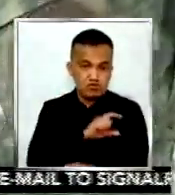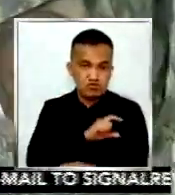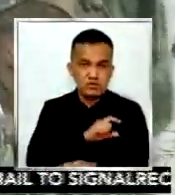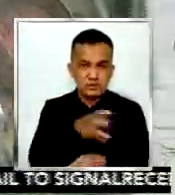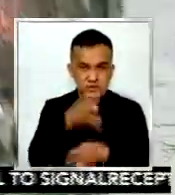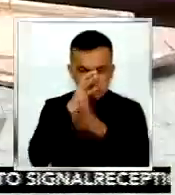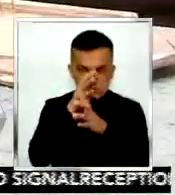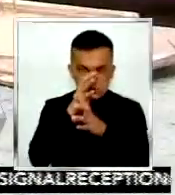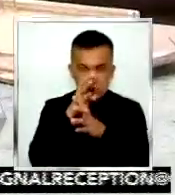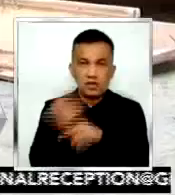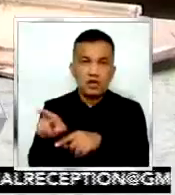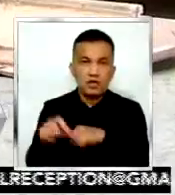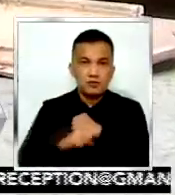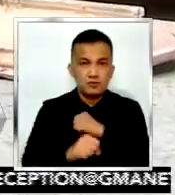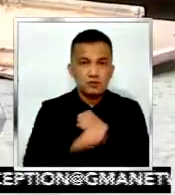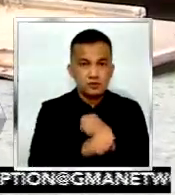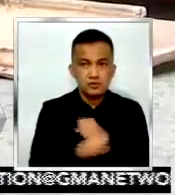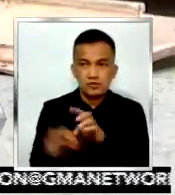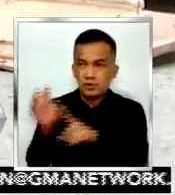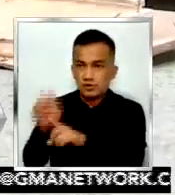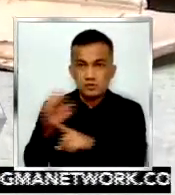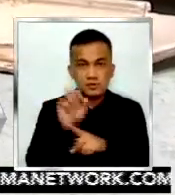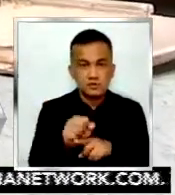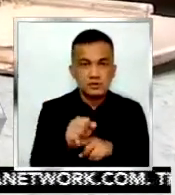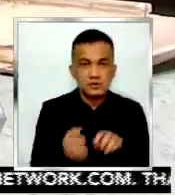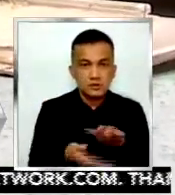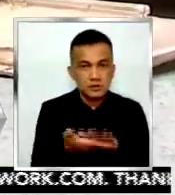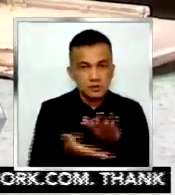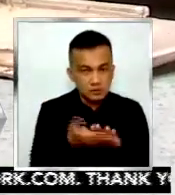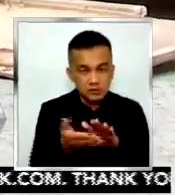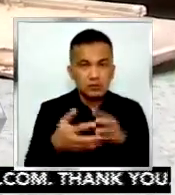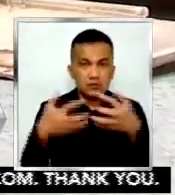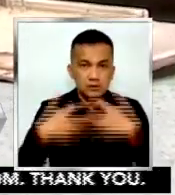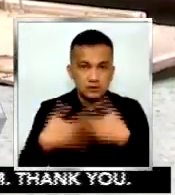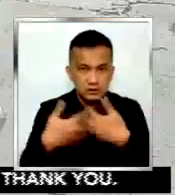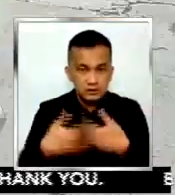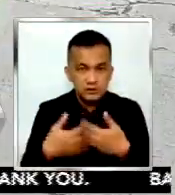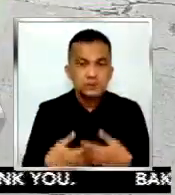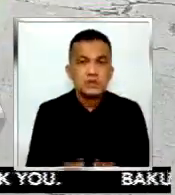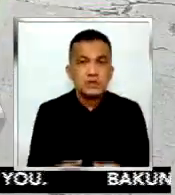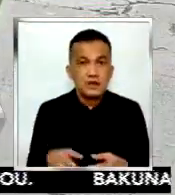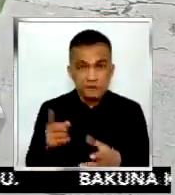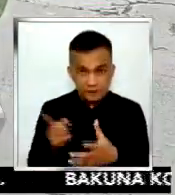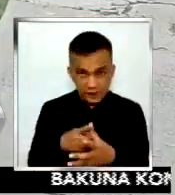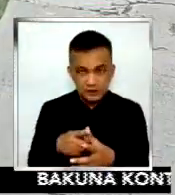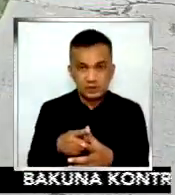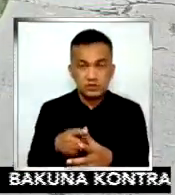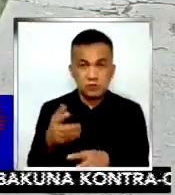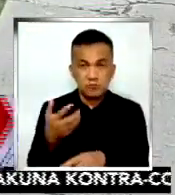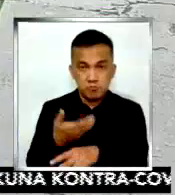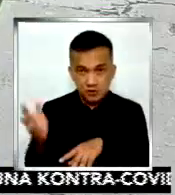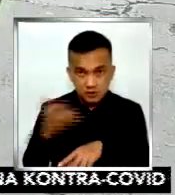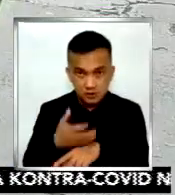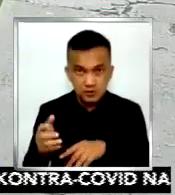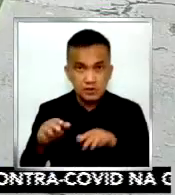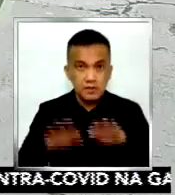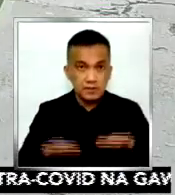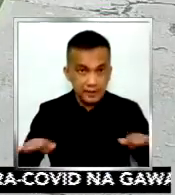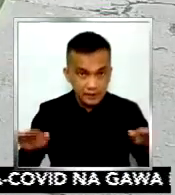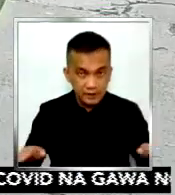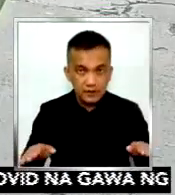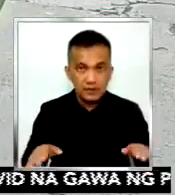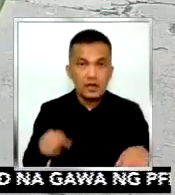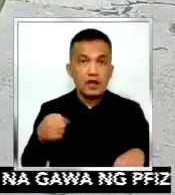Manila laban sa mga illegal gambling machine. Unang-una ang mga biktima nito ay mga bata. And I've been receiving reports from the